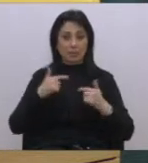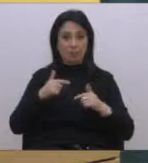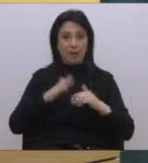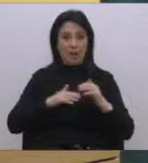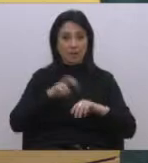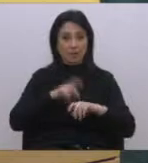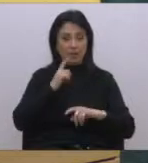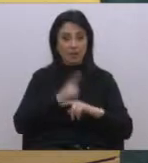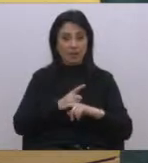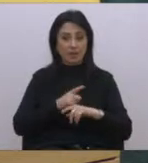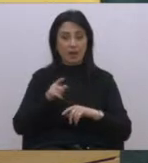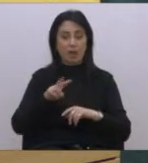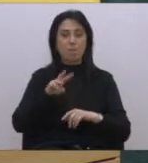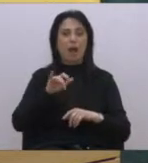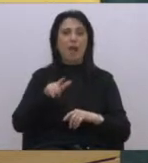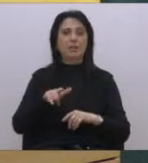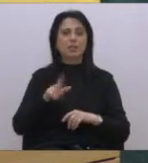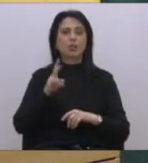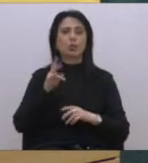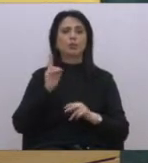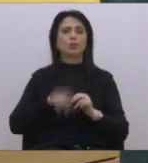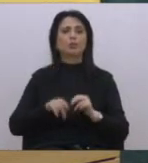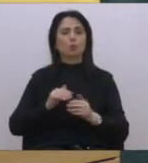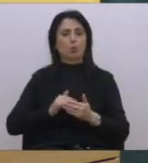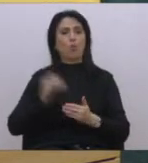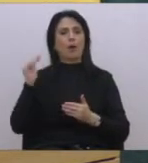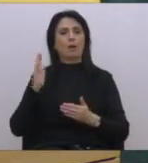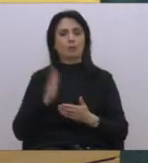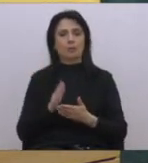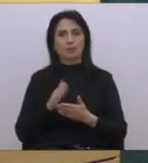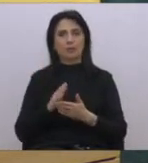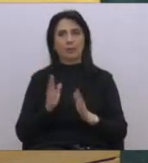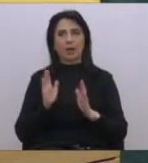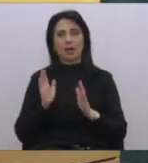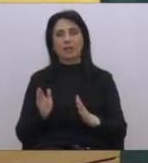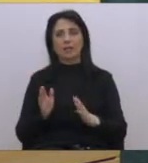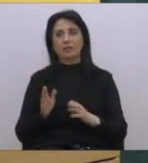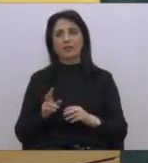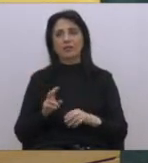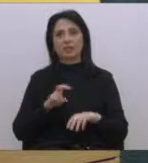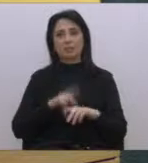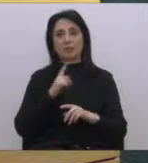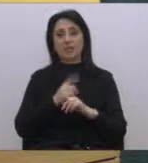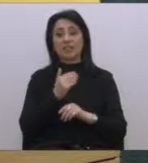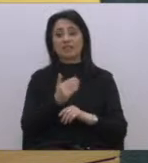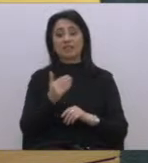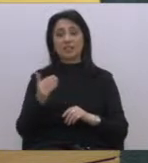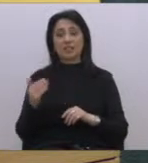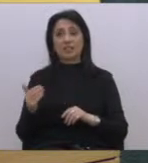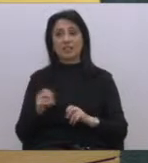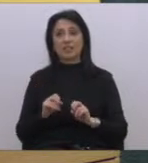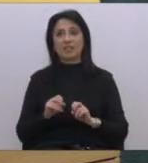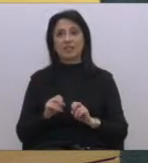ექთანი, საექთნო სამაგისტრო პროგრამის კურსდამთავრებული და ასევე განისაზღვრება ექთნებისთვის